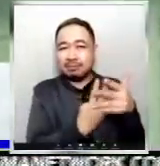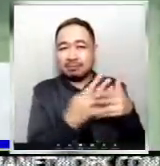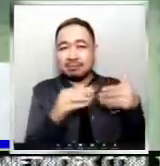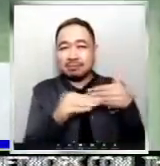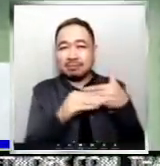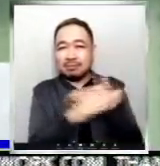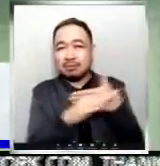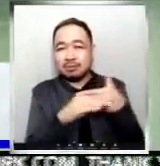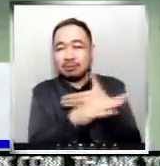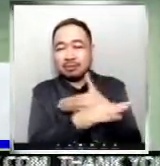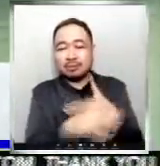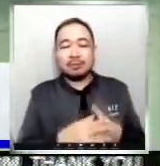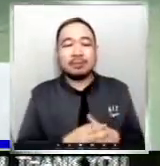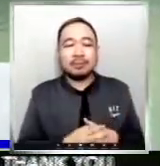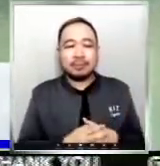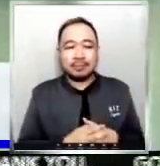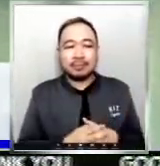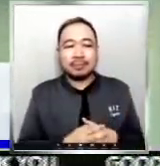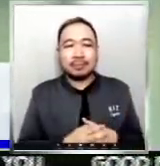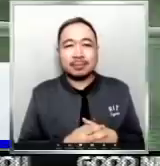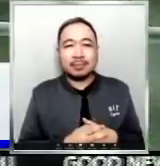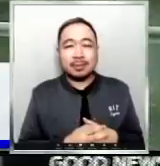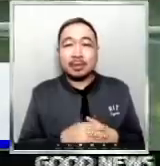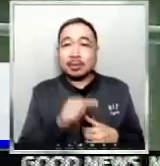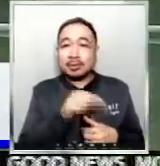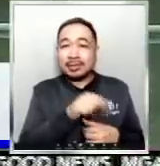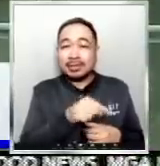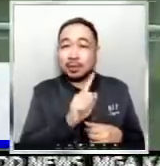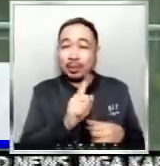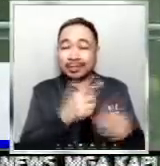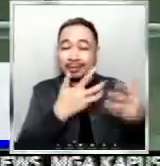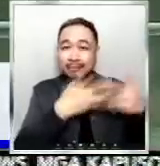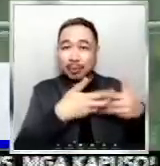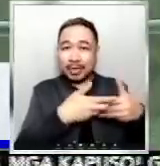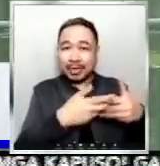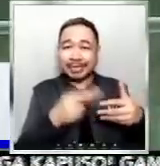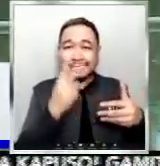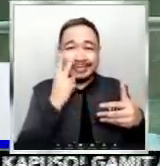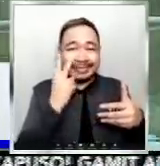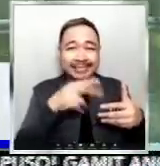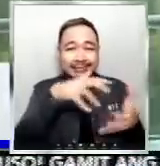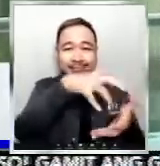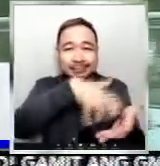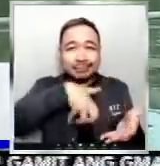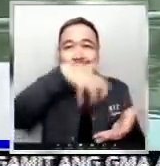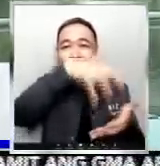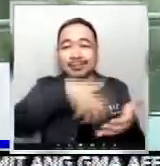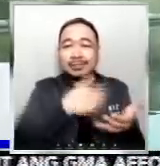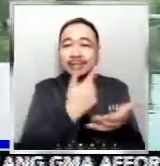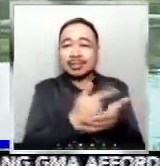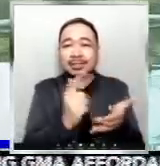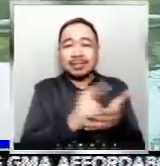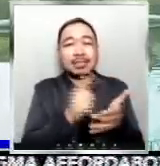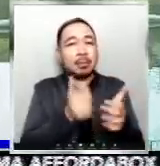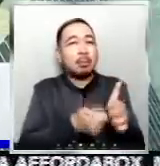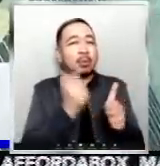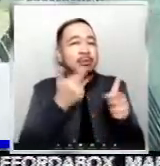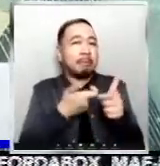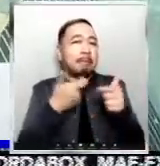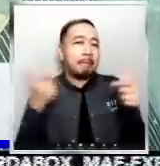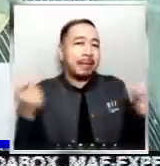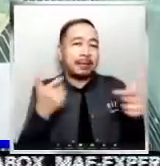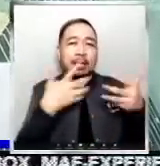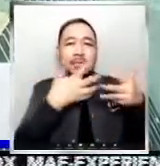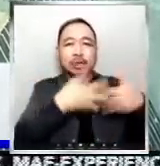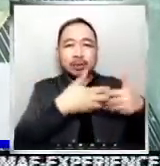de Galina pumping station na taga-salok ng basura. Ito pa naman ang pinakamalaking pumping station sa Metro Manila. Para malaman kung